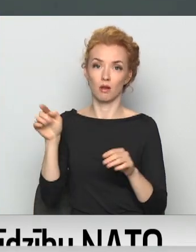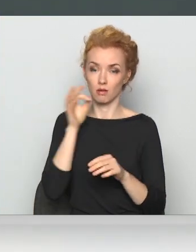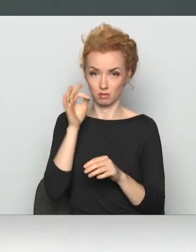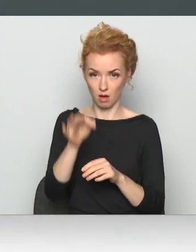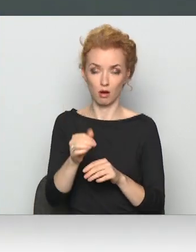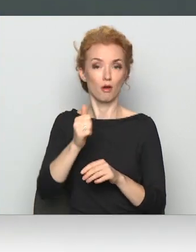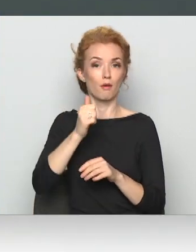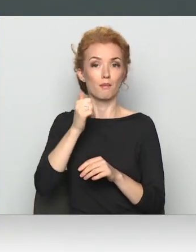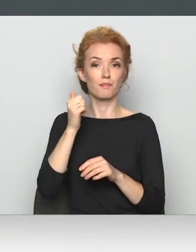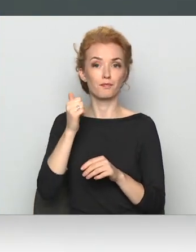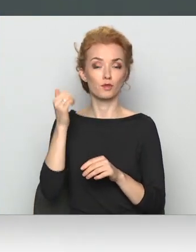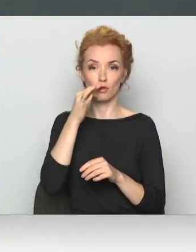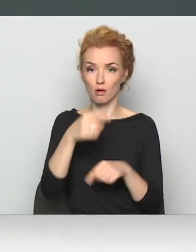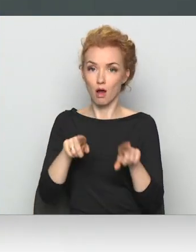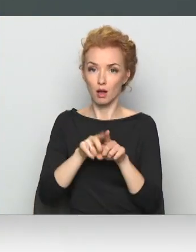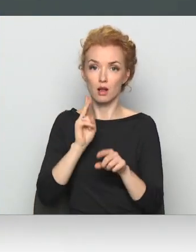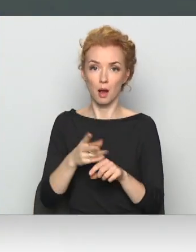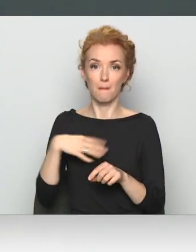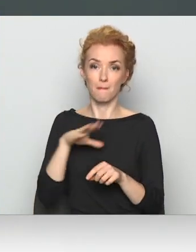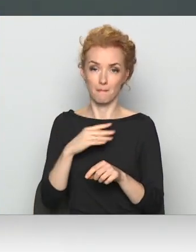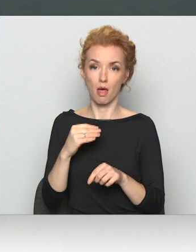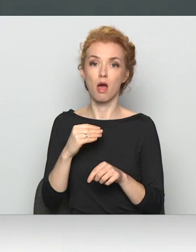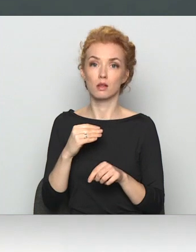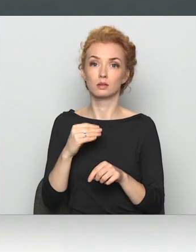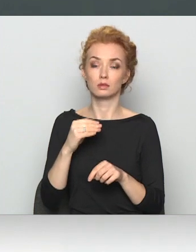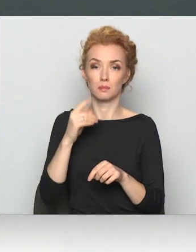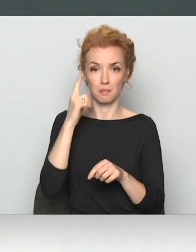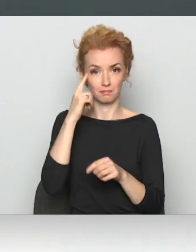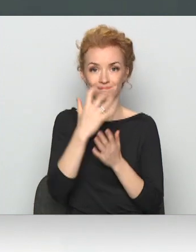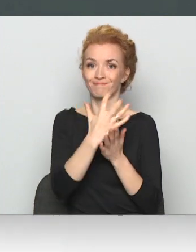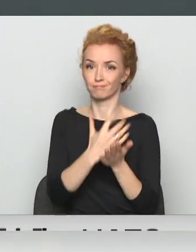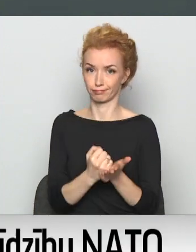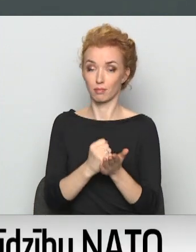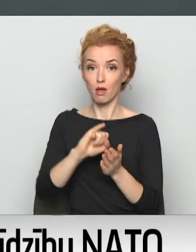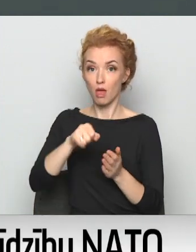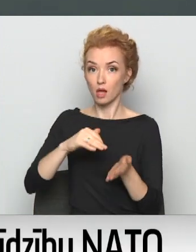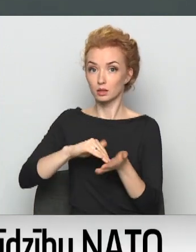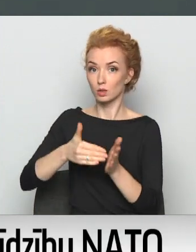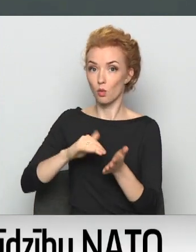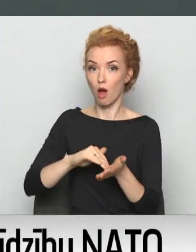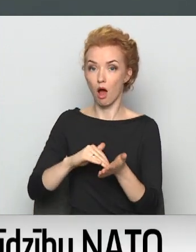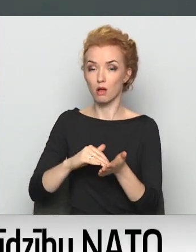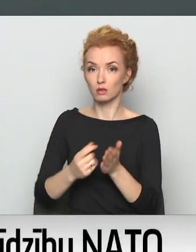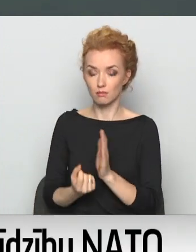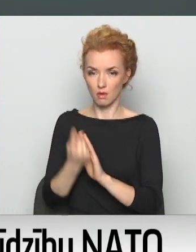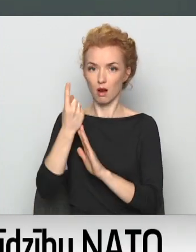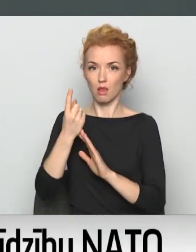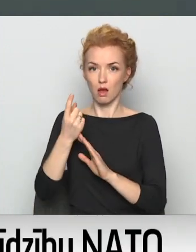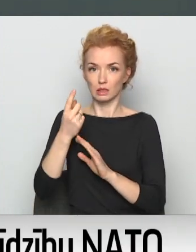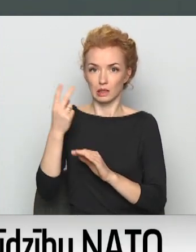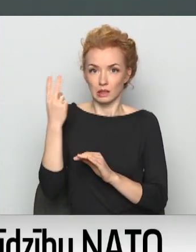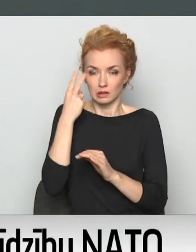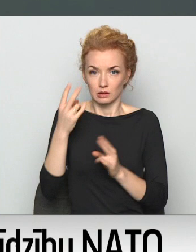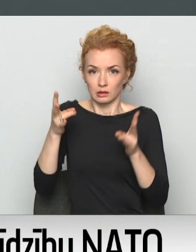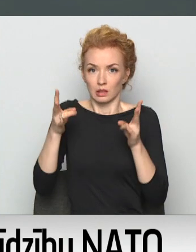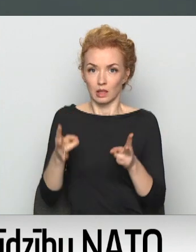sev tiesības nepieciešamības gadījumā, ja situācija kļūst riskantāk, ja tā